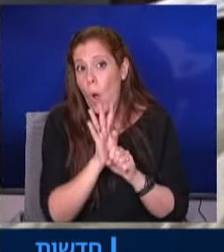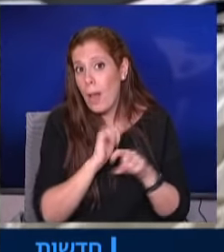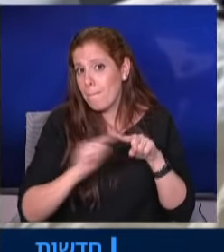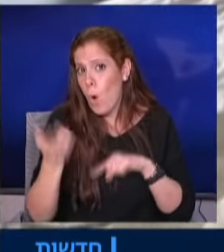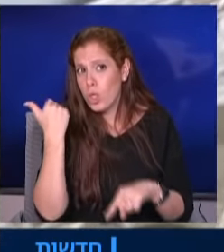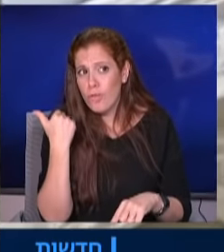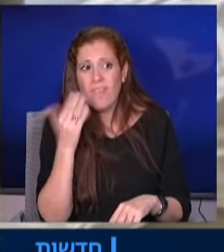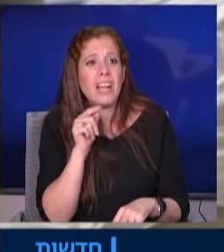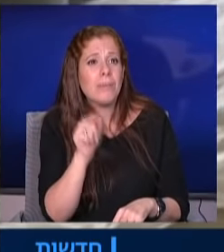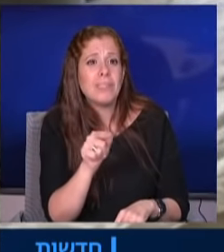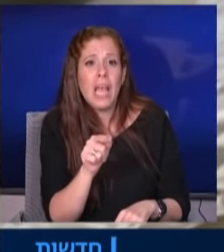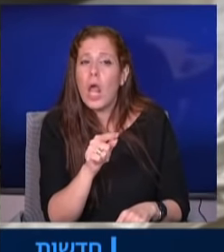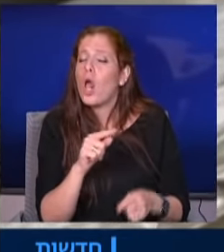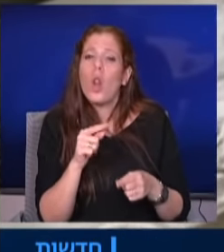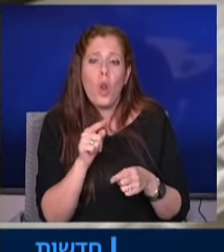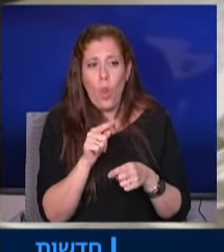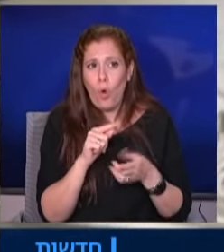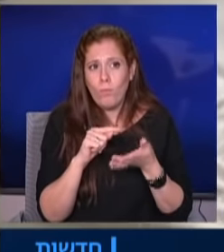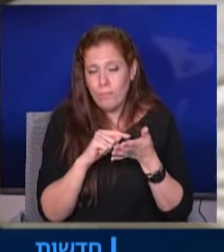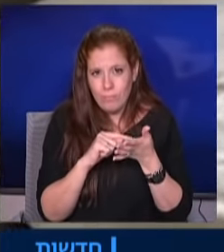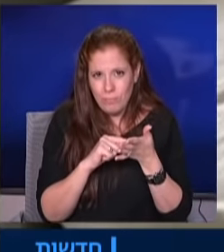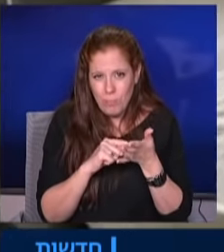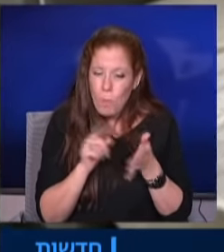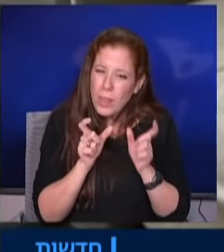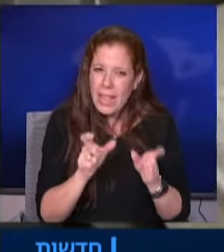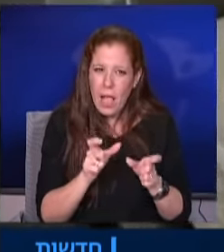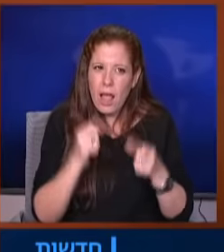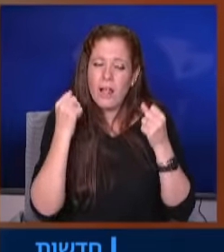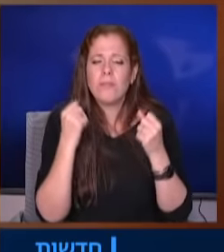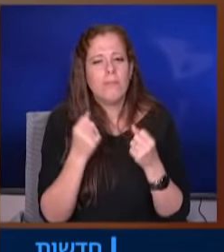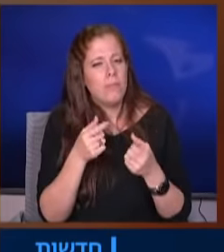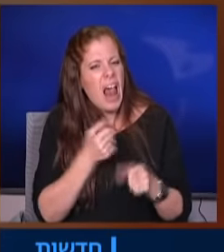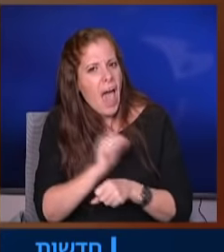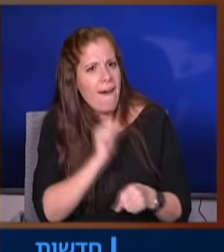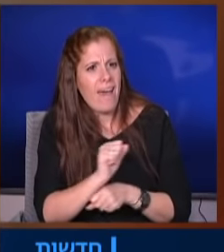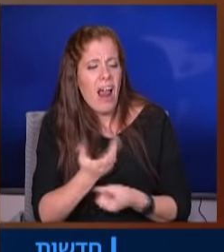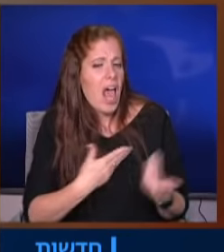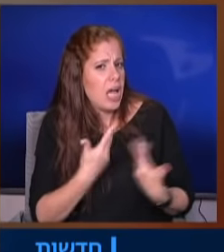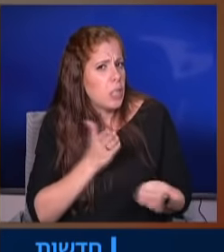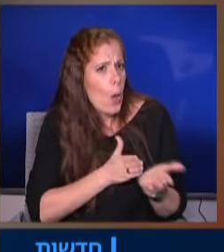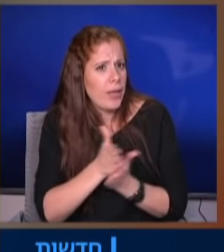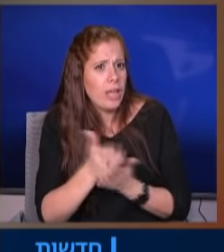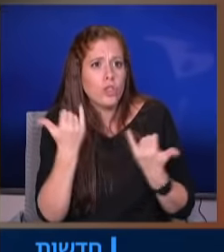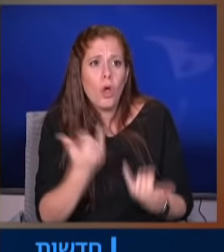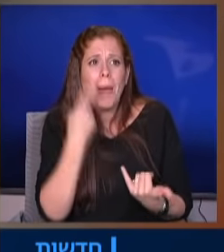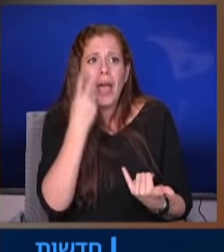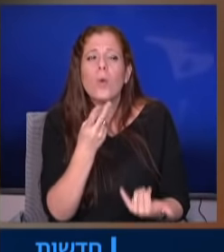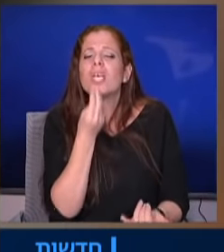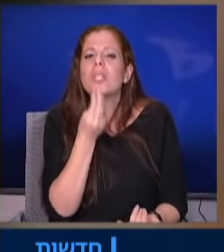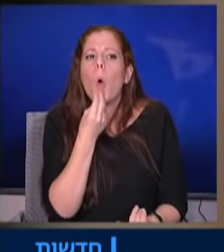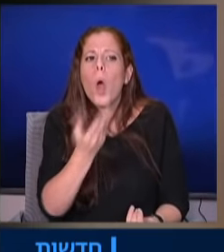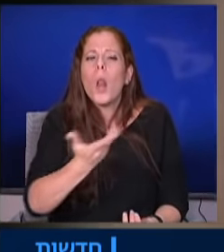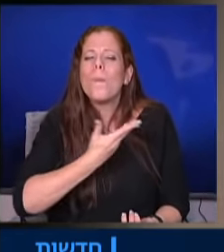מונע מתומכיו להצר על היחס הלכאורה לא הוגן ממנו הוא סובל בימים אלה, כאשר היום גם נחשפנו לסוג האוכל שאותו הוא